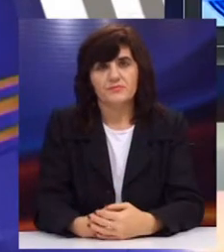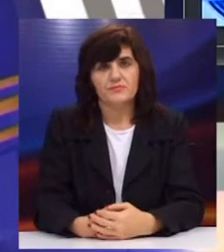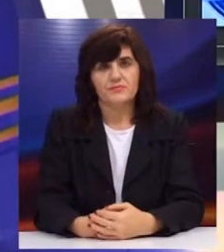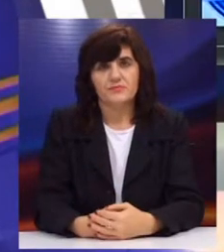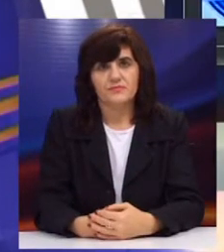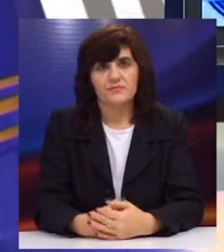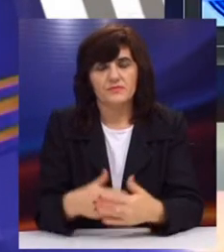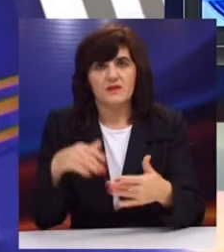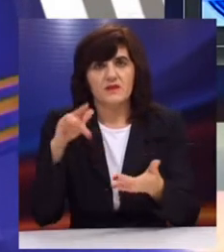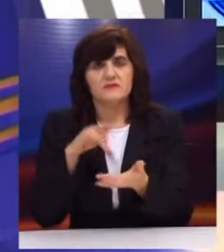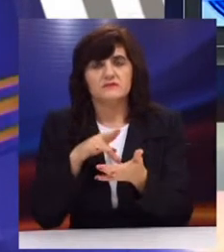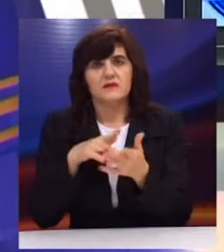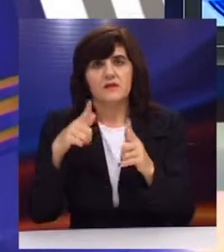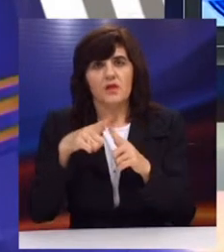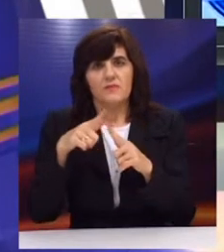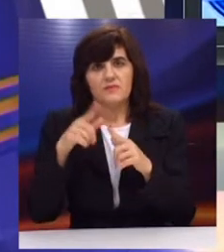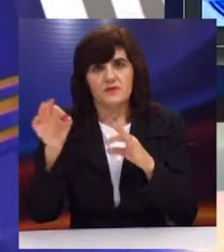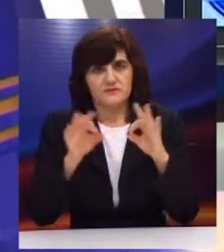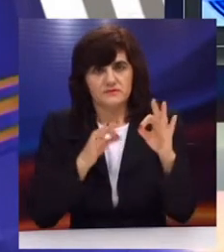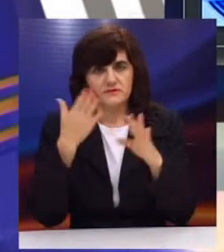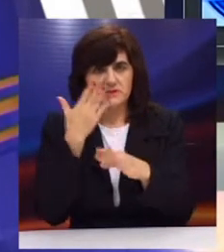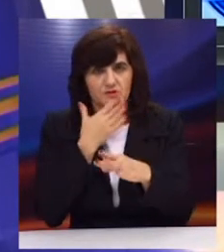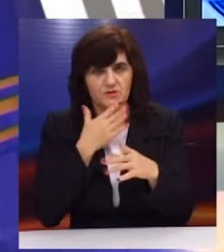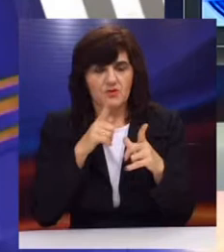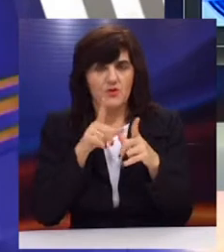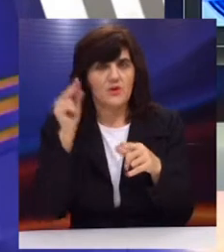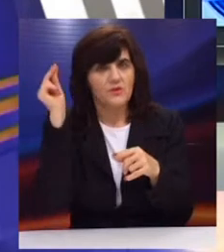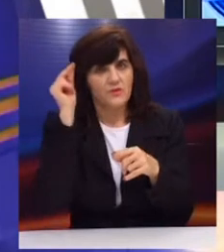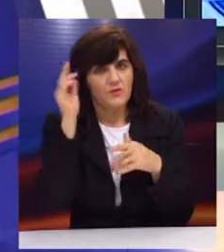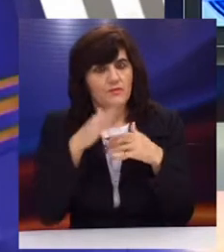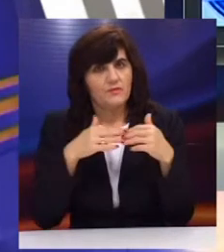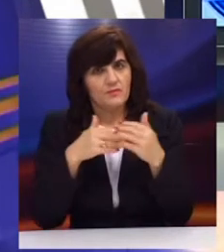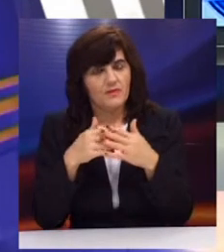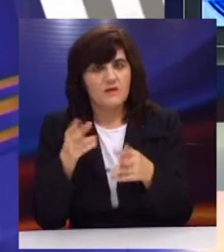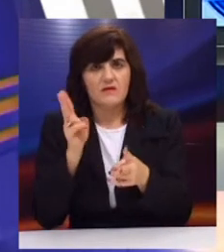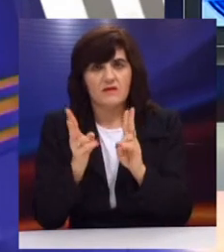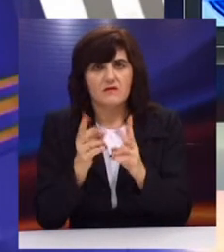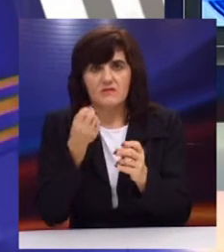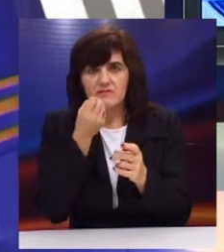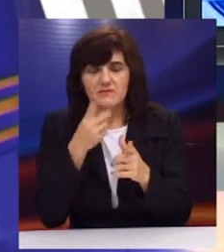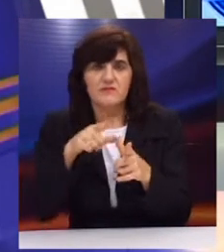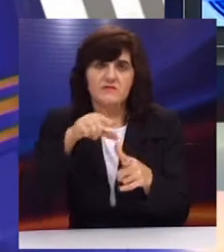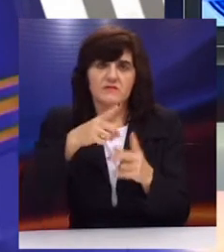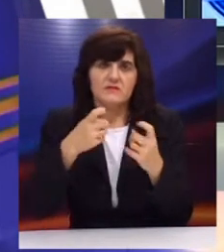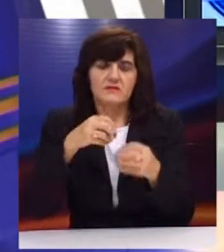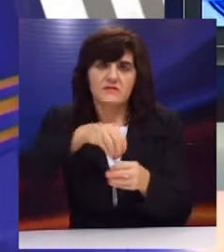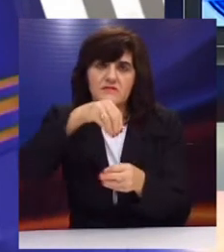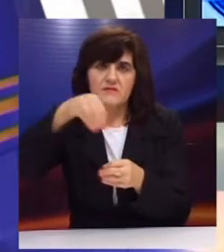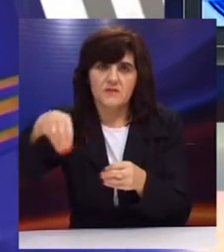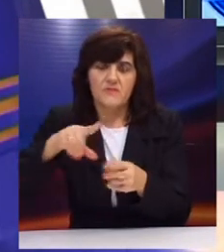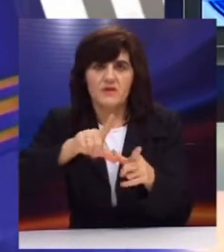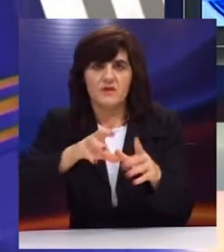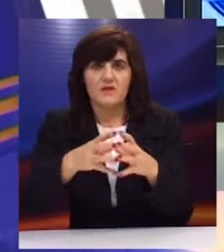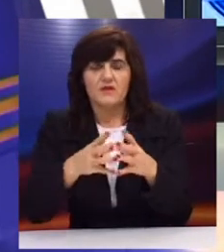Učenici Srednje politehničke škole u Subotici u Goranskom rasadniku učili su kako da presađuju biljke u okviru redovne prakse koju obavljaju. Bila